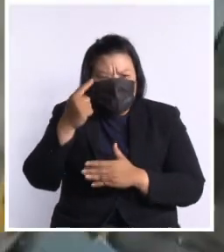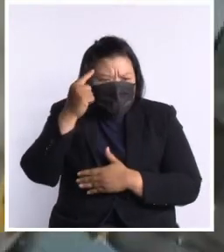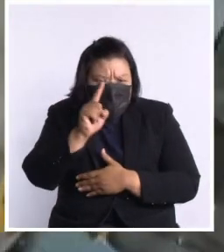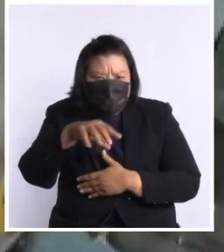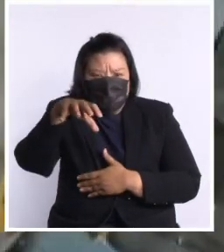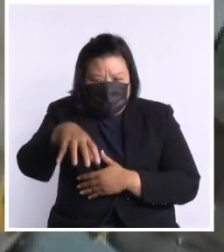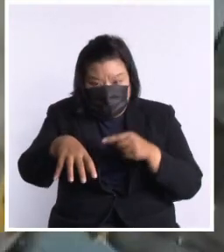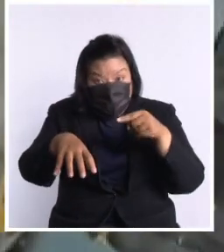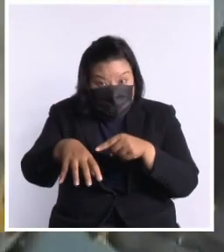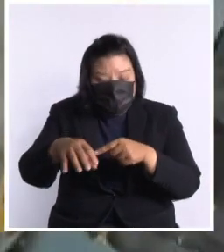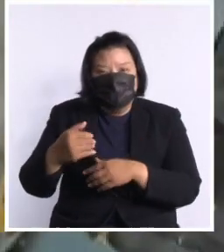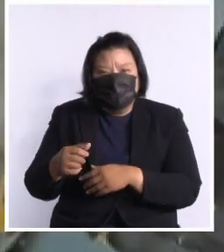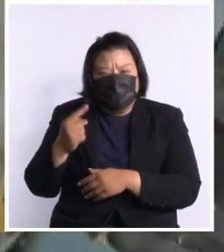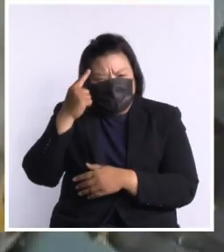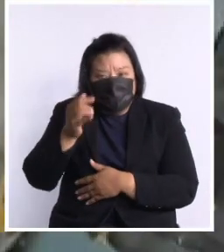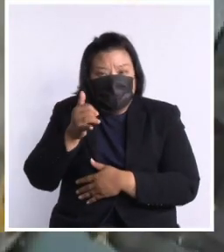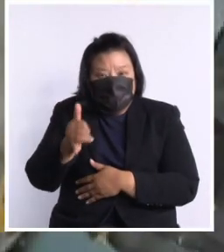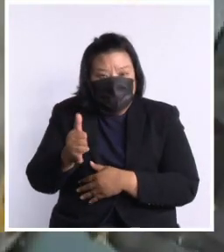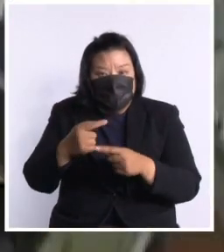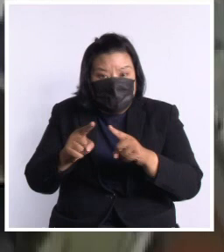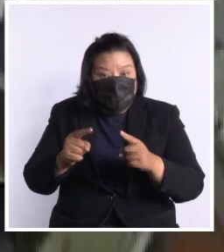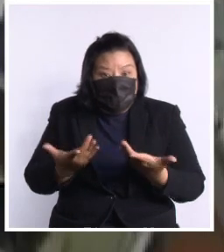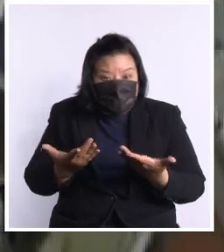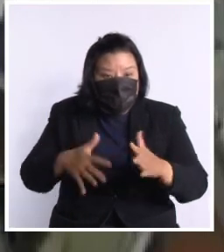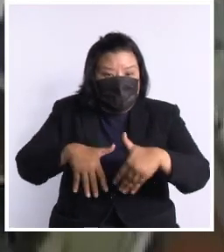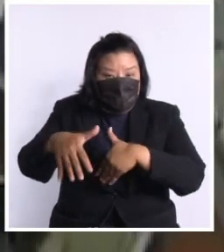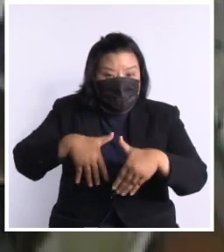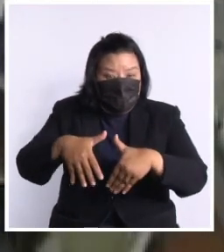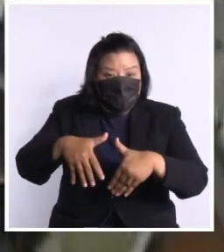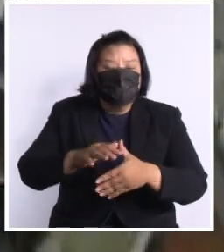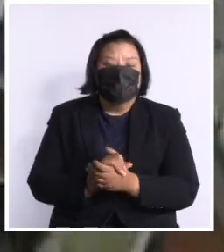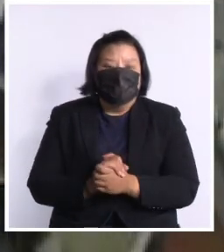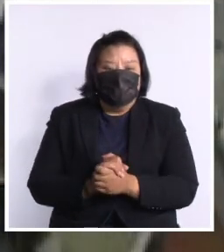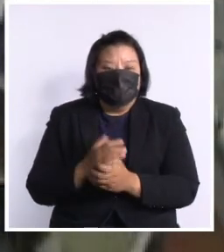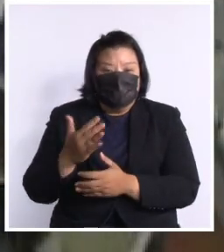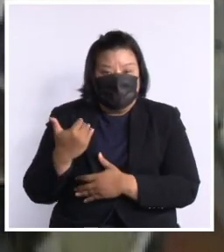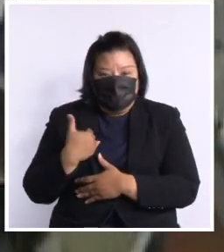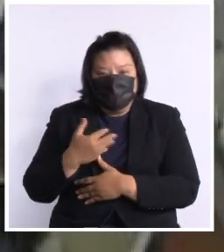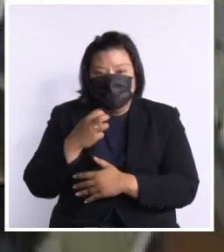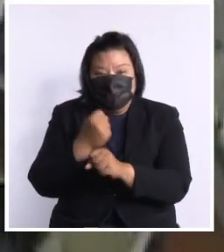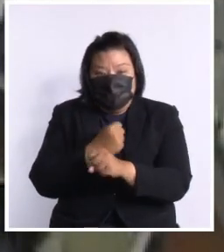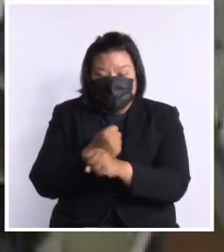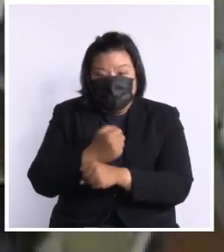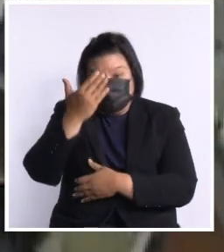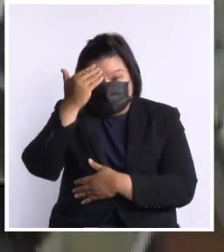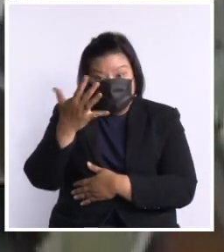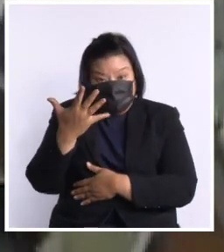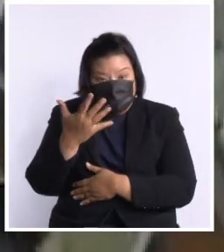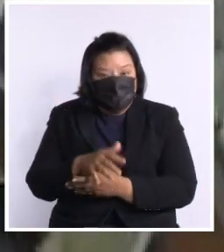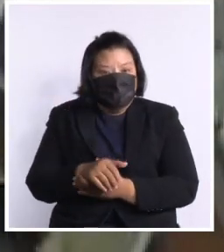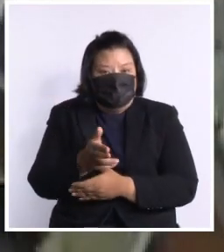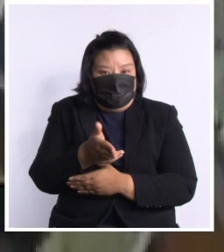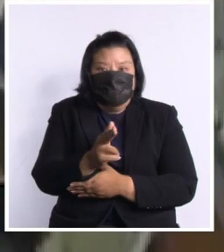หนึ่งและโรงงานแห่งนั้นกลับเป็นโรงงานพลเรือนของเอกชนแห่งหนึ่งครับโชคดีที่ระหว่างการซ้อมไม่ได้มีการยิงปืนออกไป